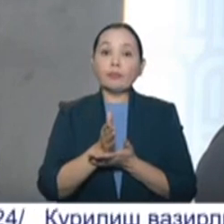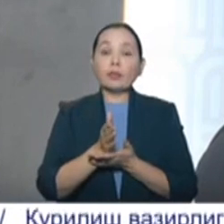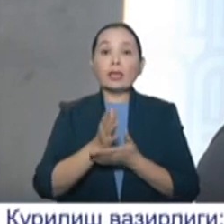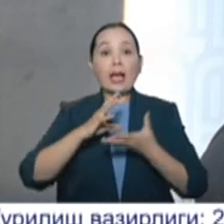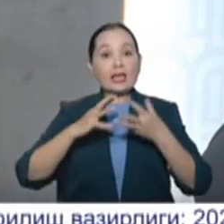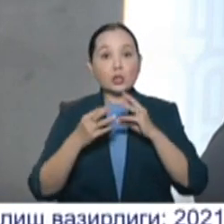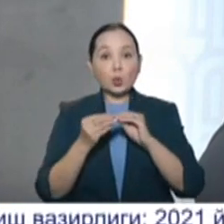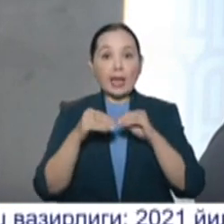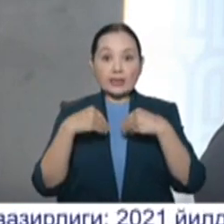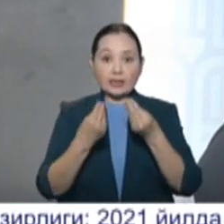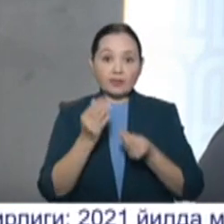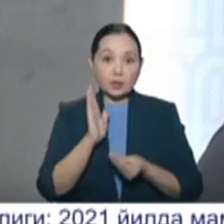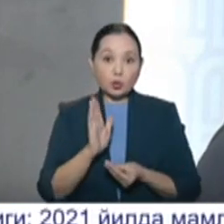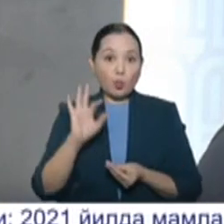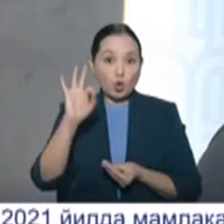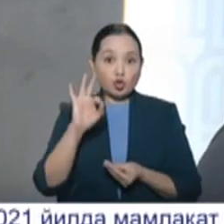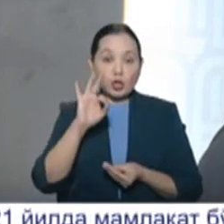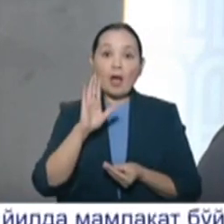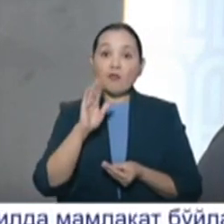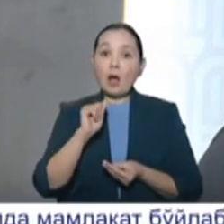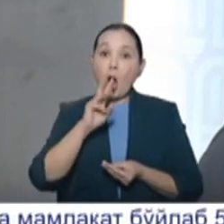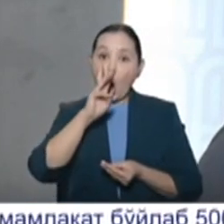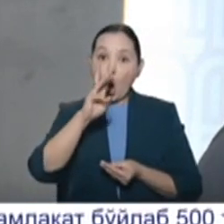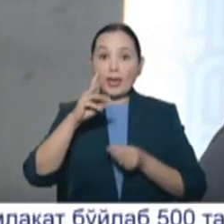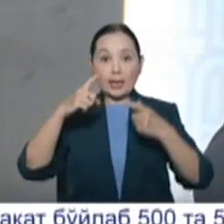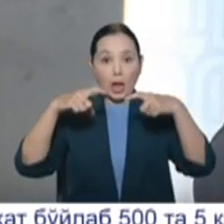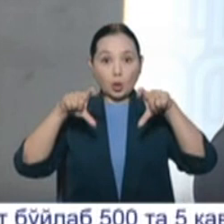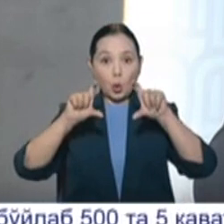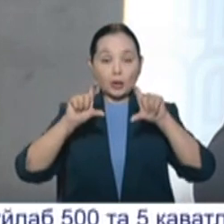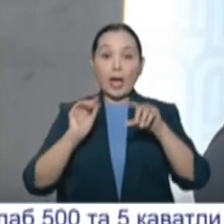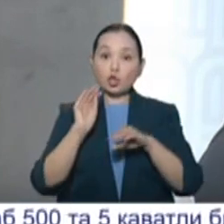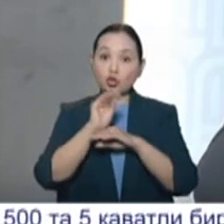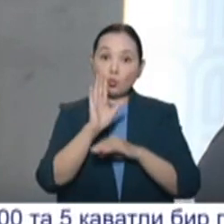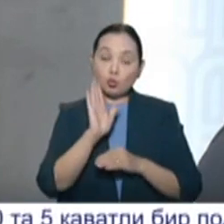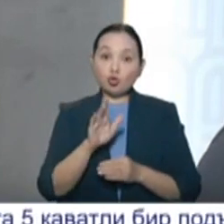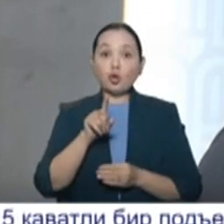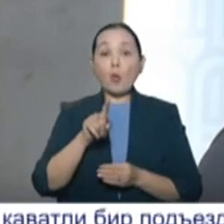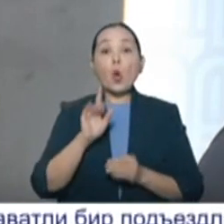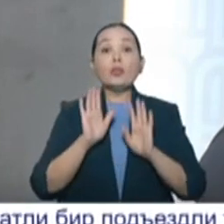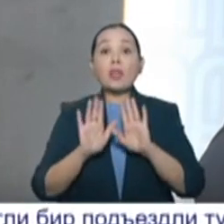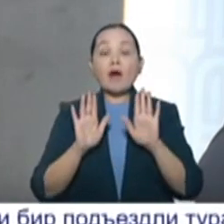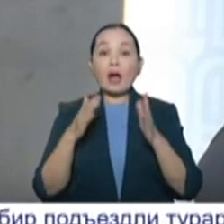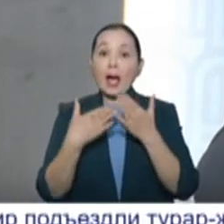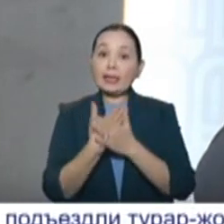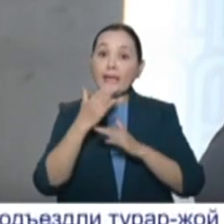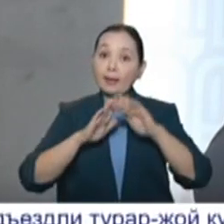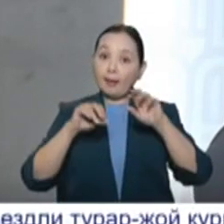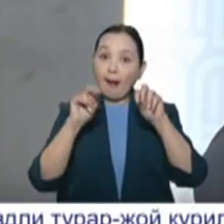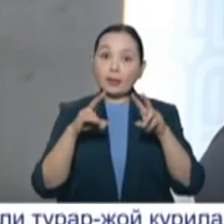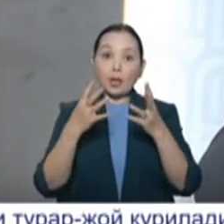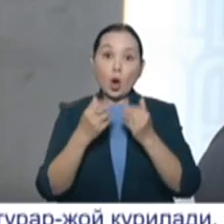привлекательность bo'yicha va oyliklarni ko'tarish bo'yicha va u nafaqat yangi kadrlarni olamiz.